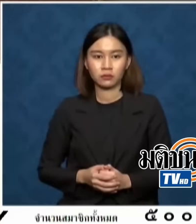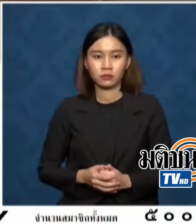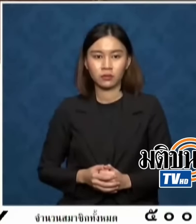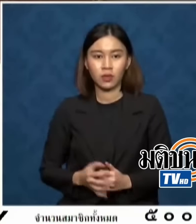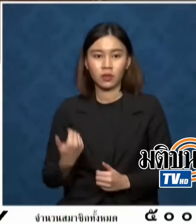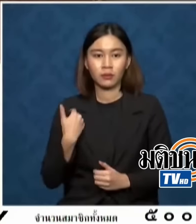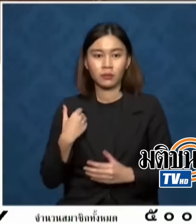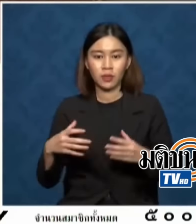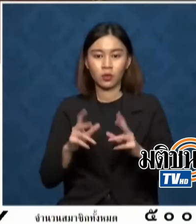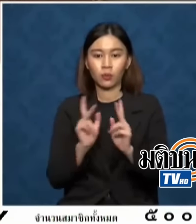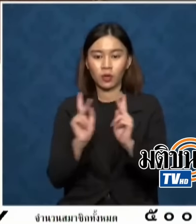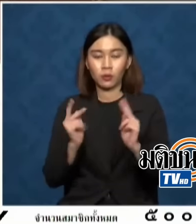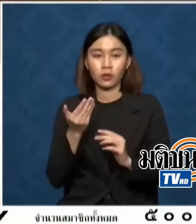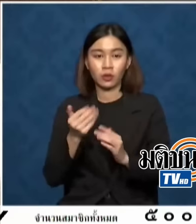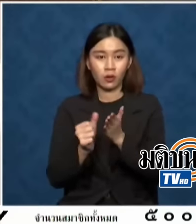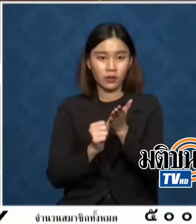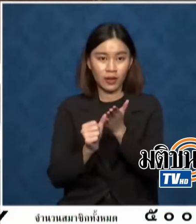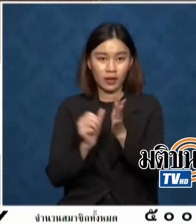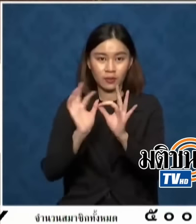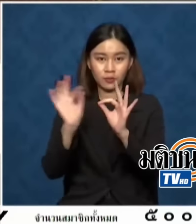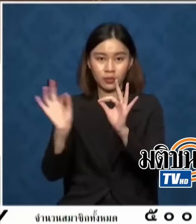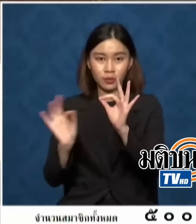มีกรรมธิการขอสงวนความเห็น